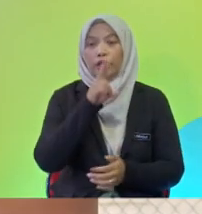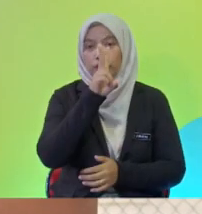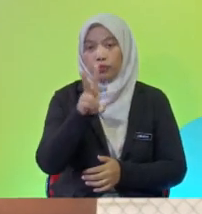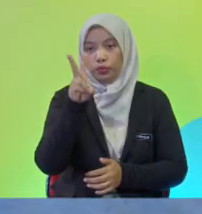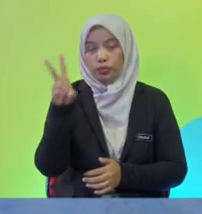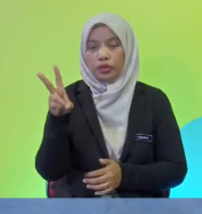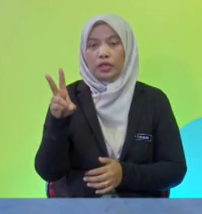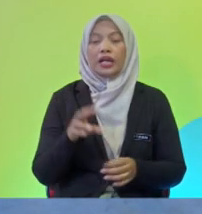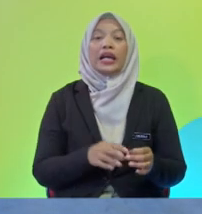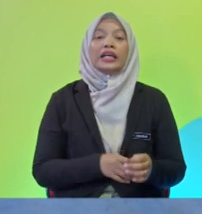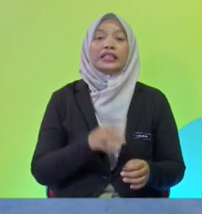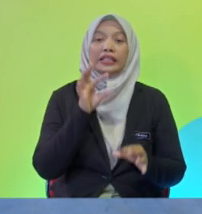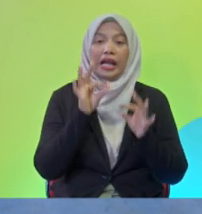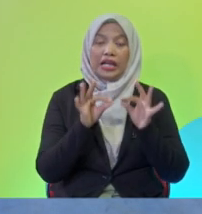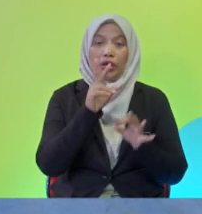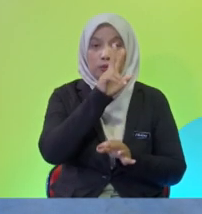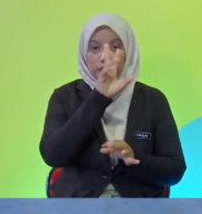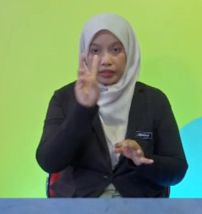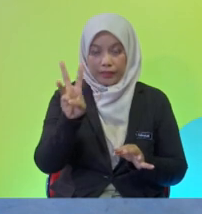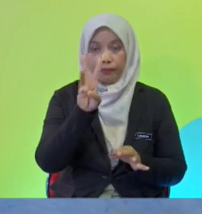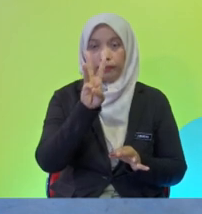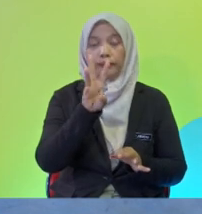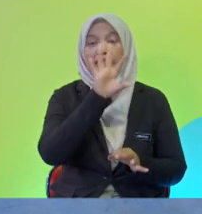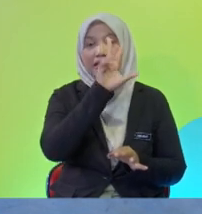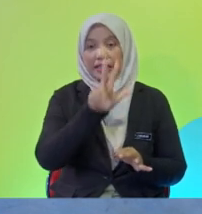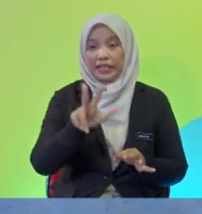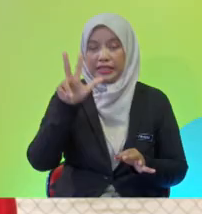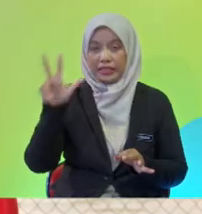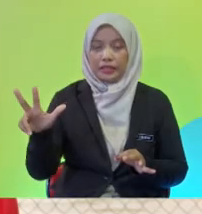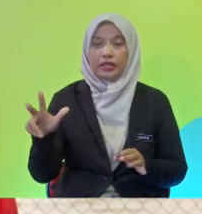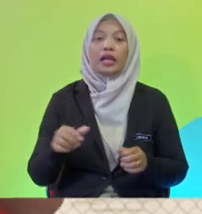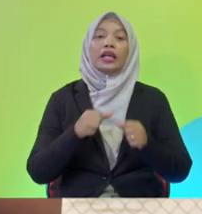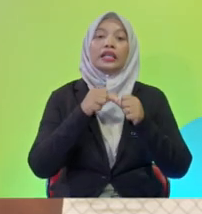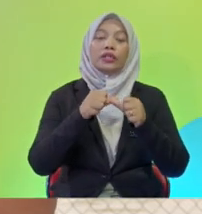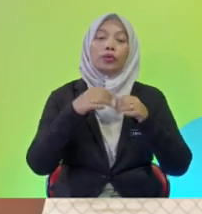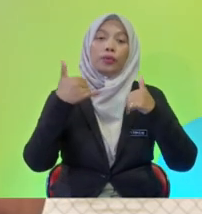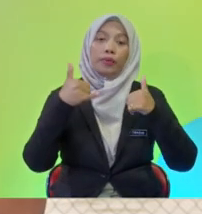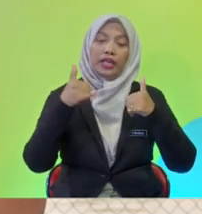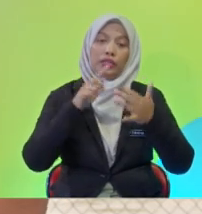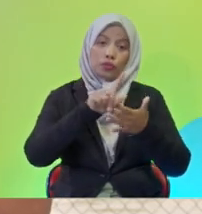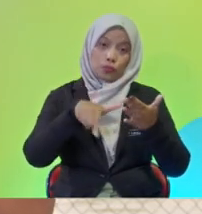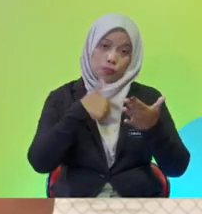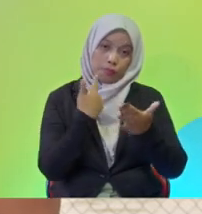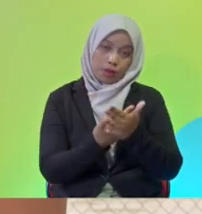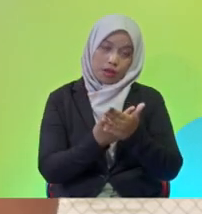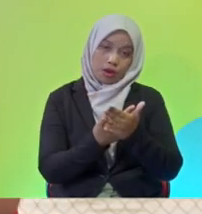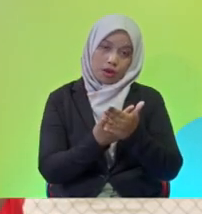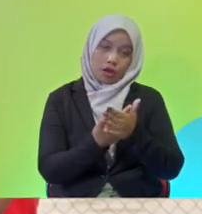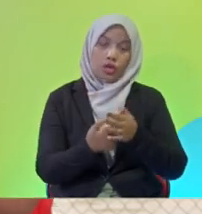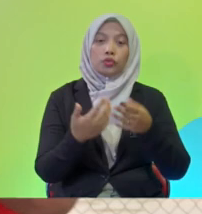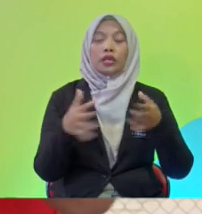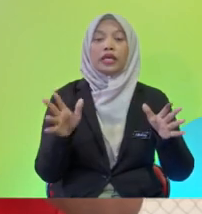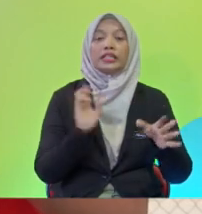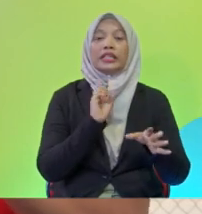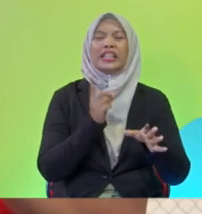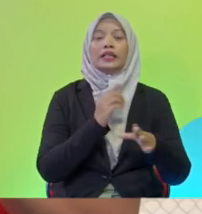2-2. Kalau ada 6 orang, 3-3. Jadi kita boleh bermain mengikut kesesuaian jumlah ketika itu. Okey, jadi kita dah